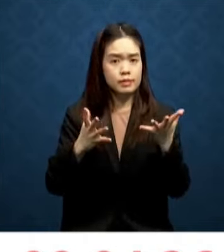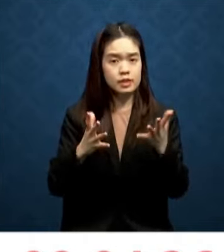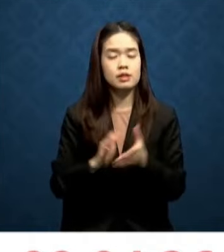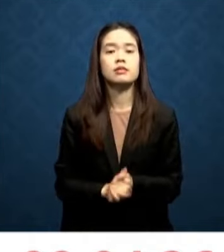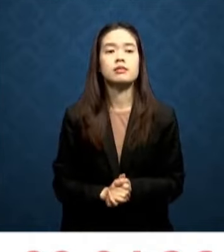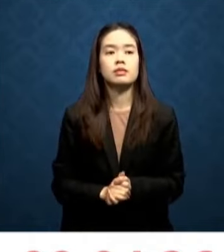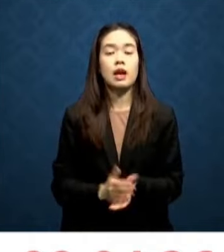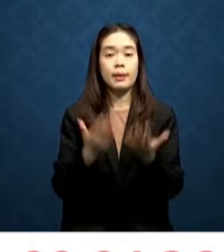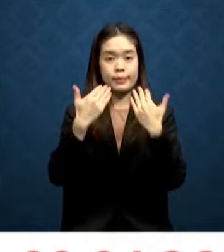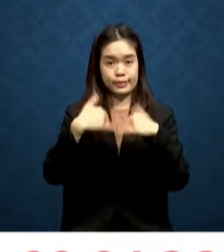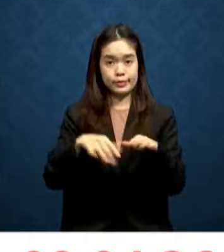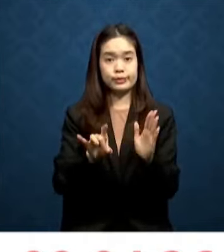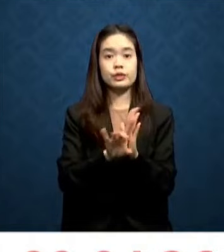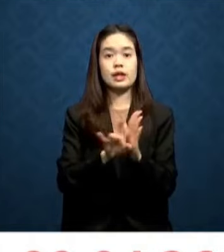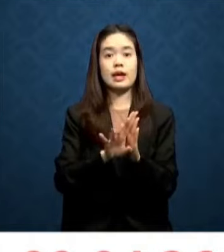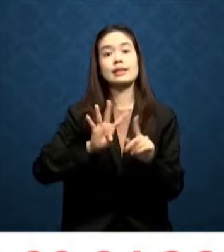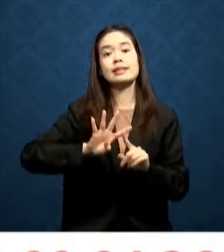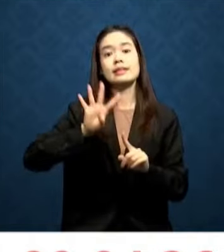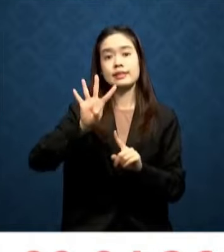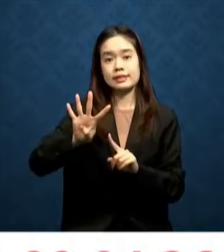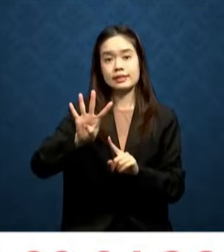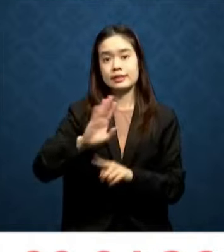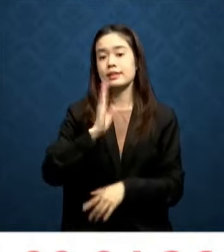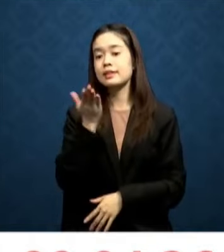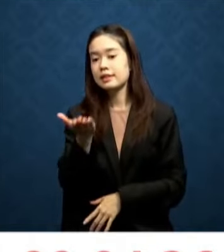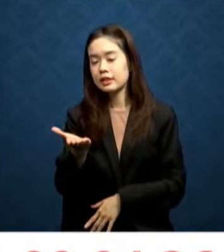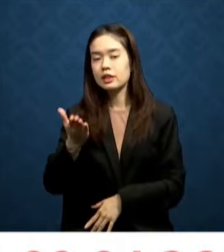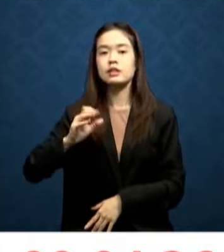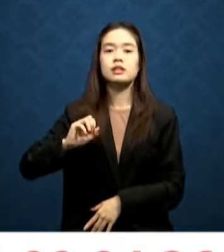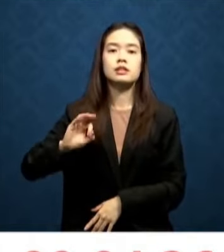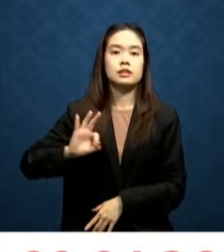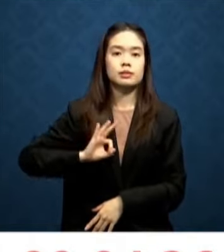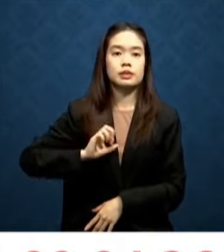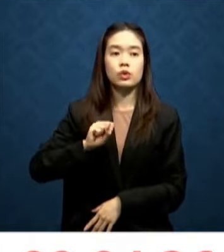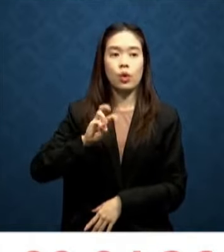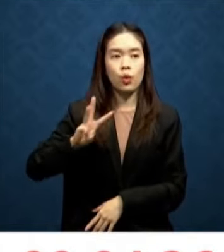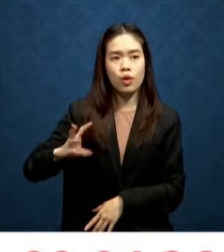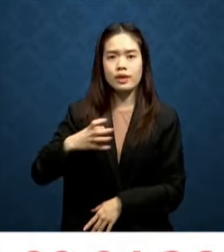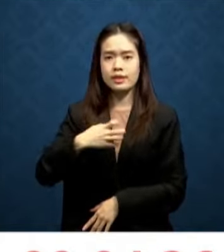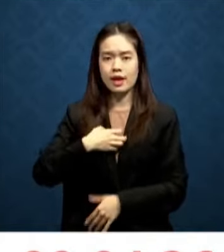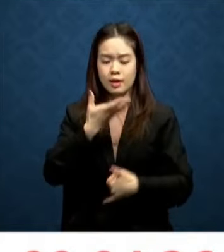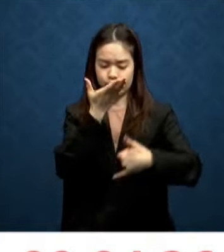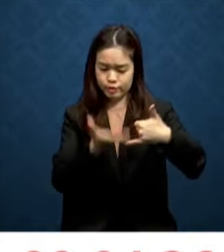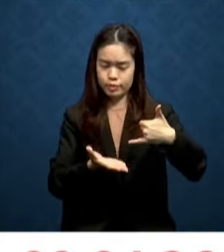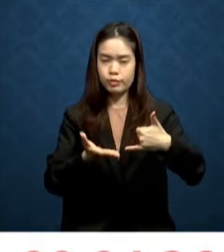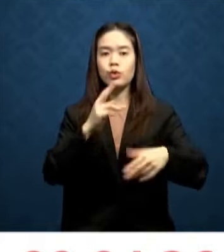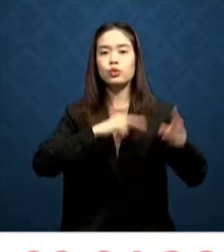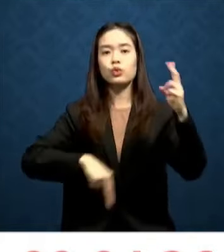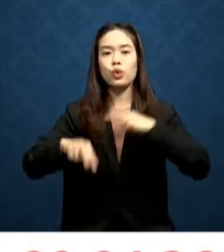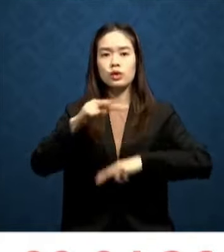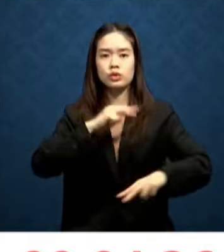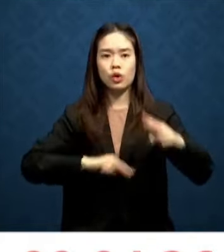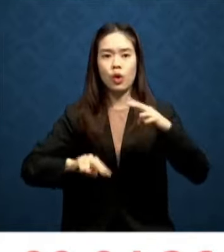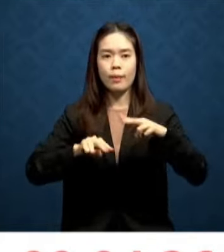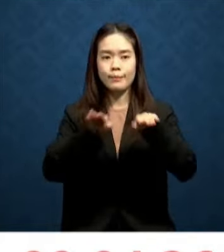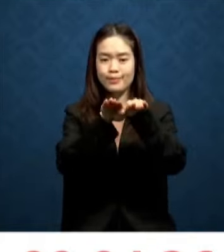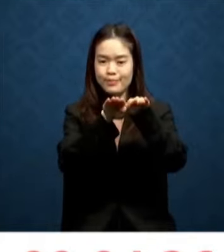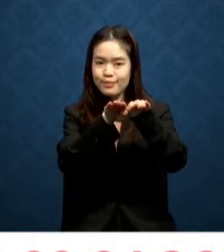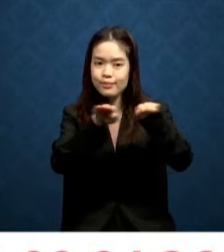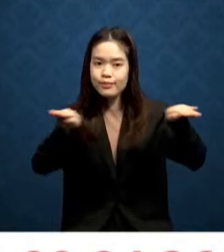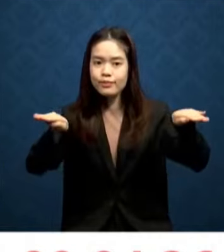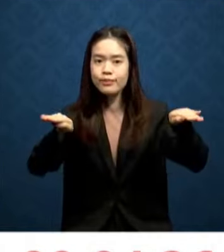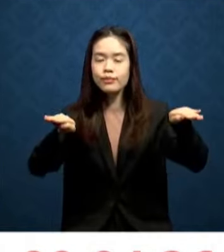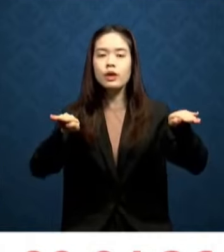ครับและประเด็นสุดท้ายเนี่ยนะครับถ้าอาจารย์ธนานานะครับอยากต้องการที่จะตรวจสอบให้โดยสุจริตจริงๆท่านรอให้ผ่านย